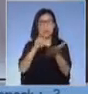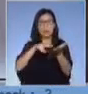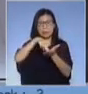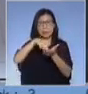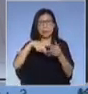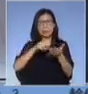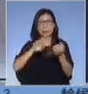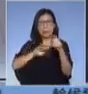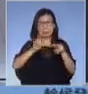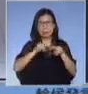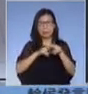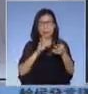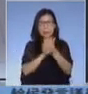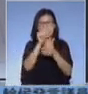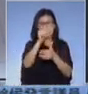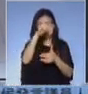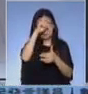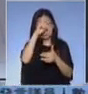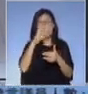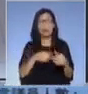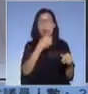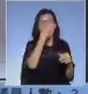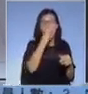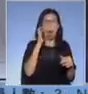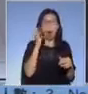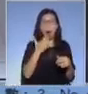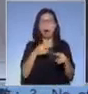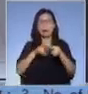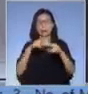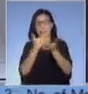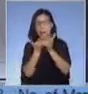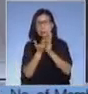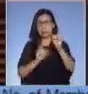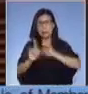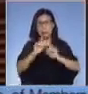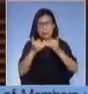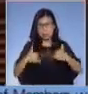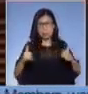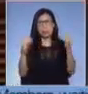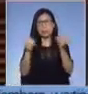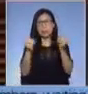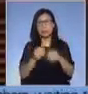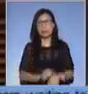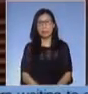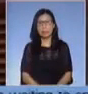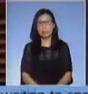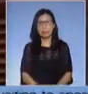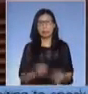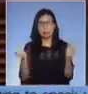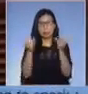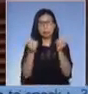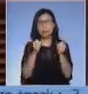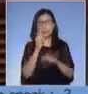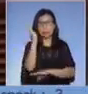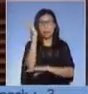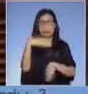十周年港澳中台及多民族自由人權論壇的活動。他在論壇上發